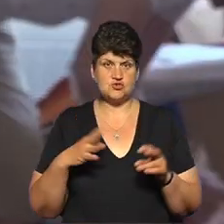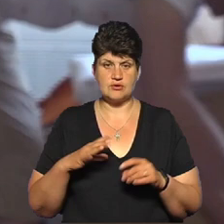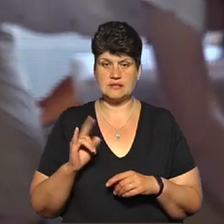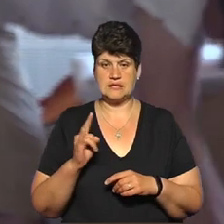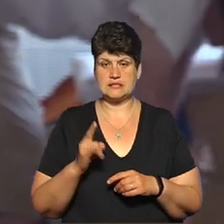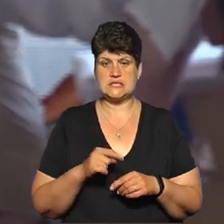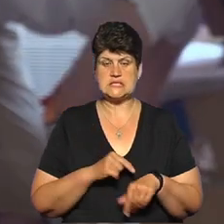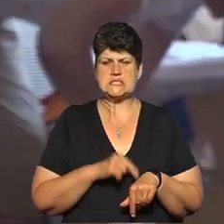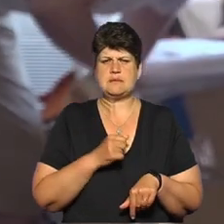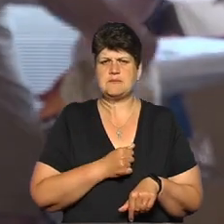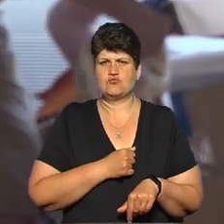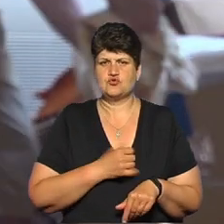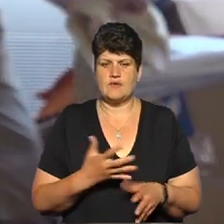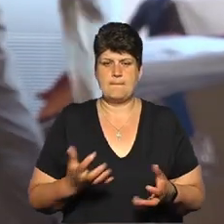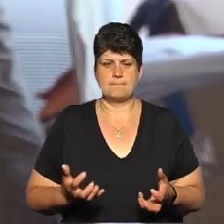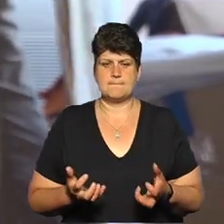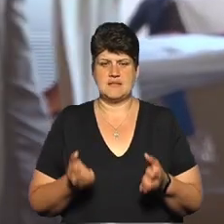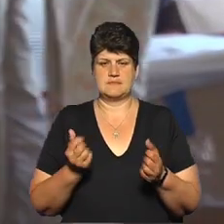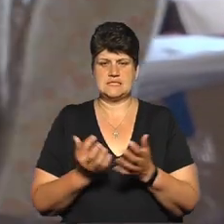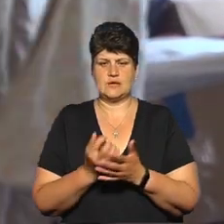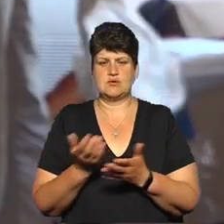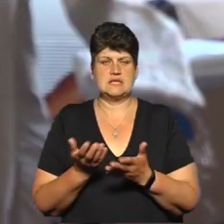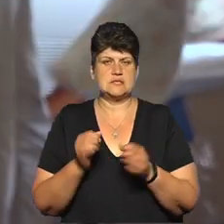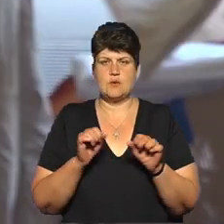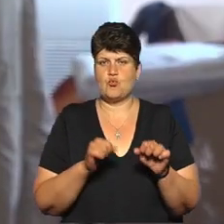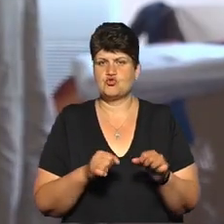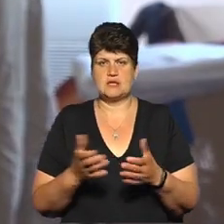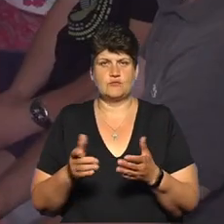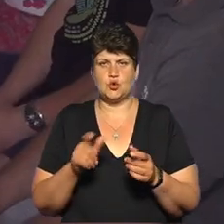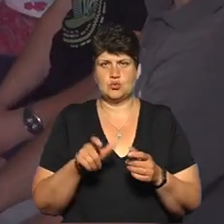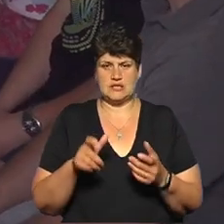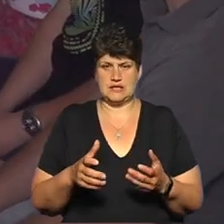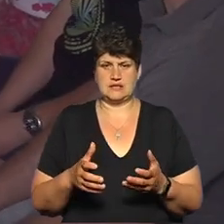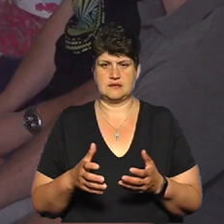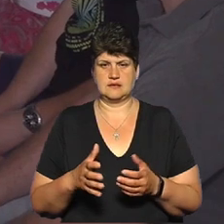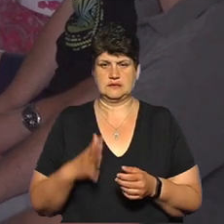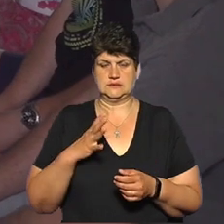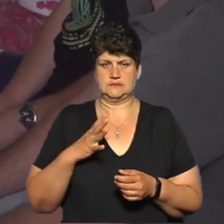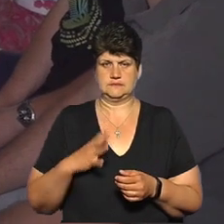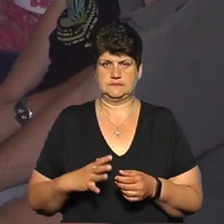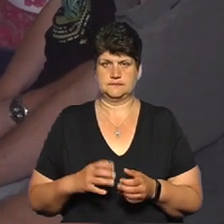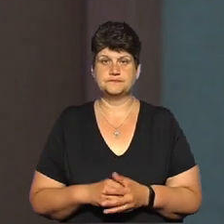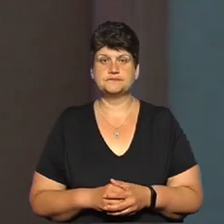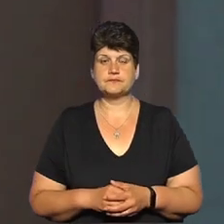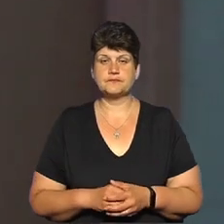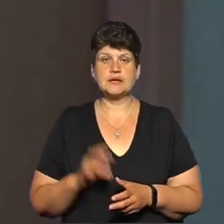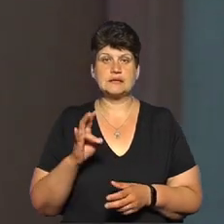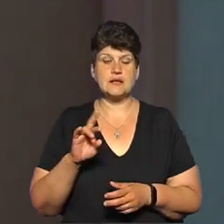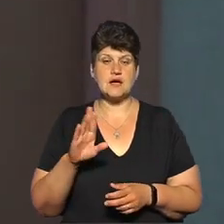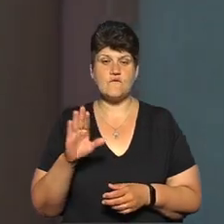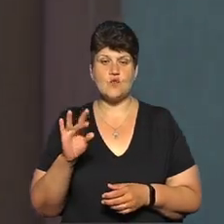якось підтримуєш, знаходиш якісь можливості людині триматися в ці важкі часи. Наталія Яроцька з Рубіжного, що на